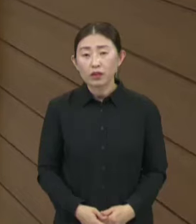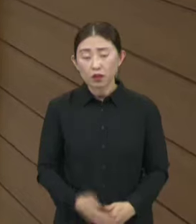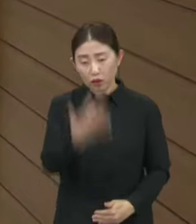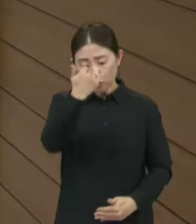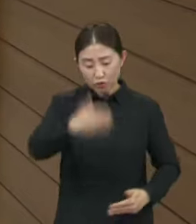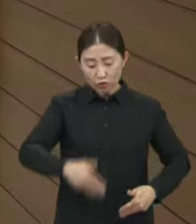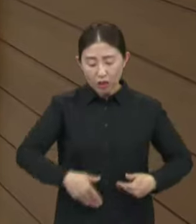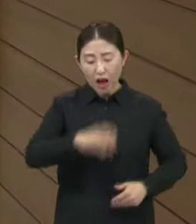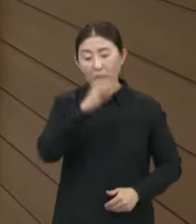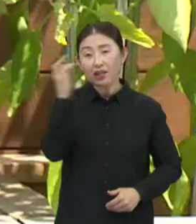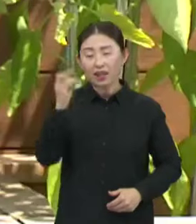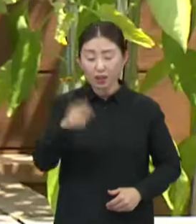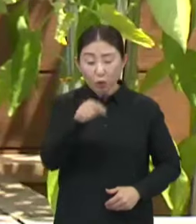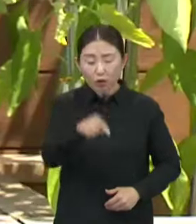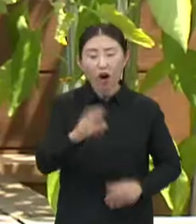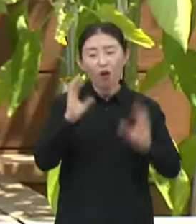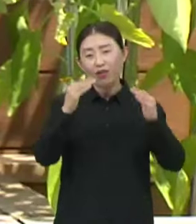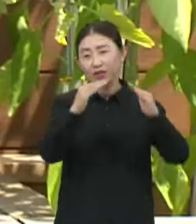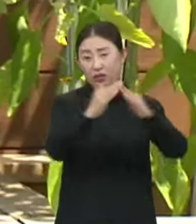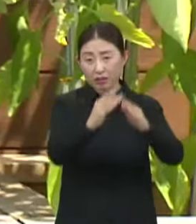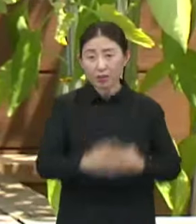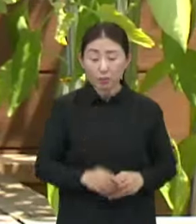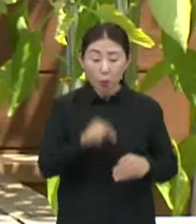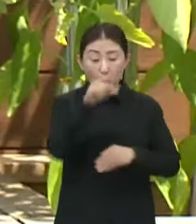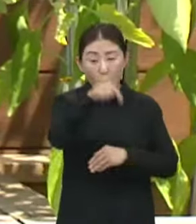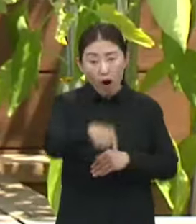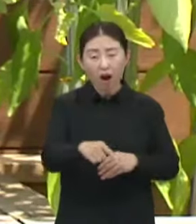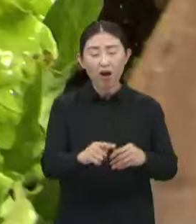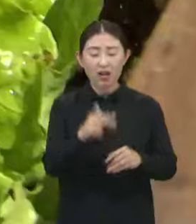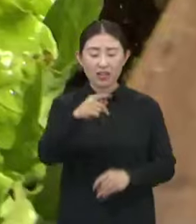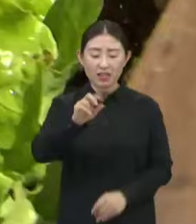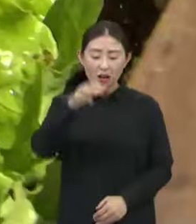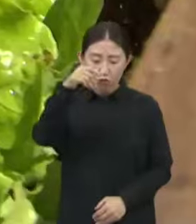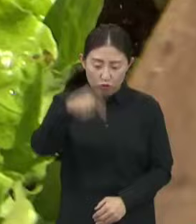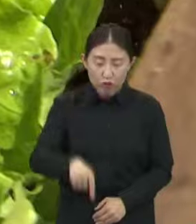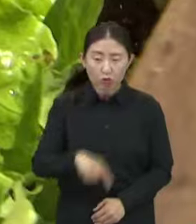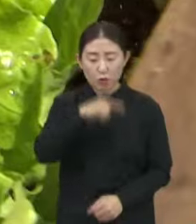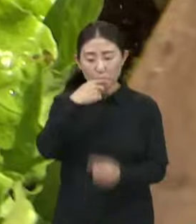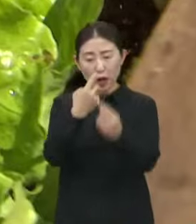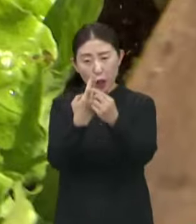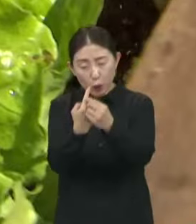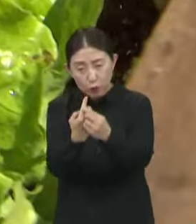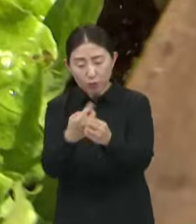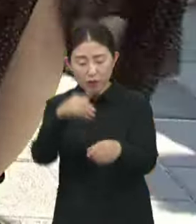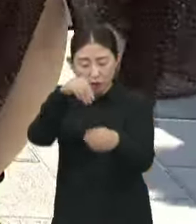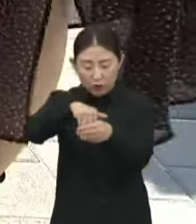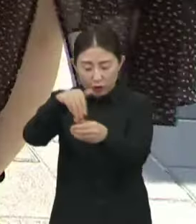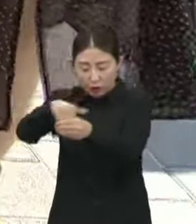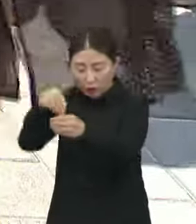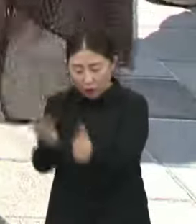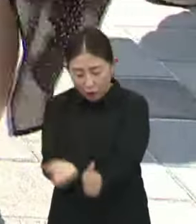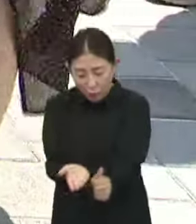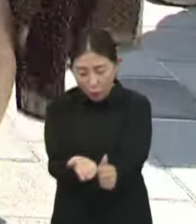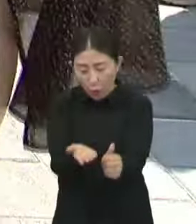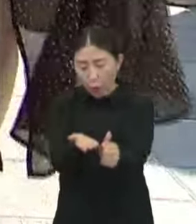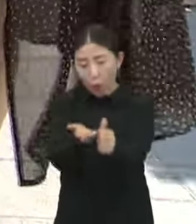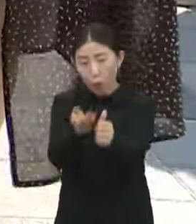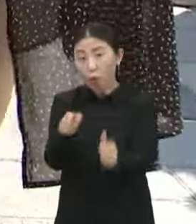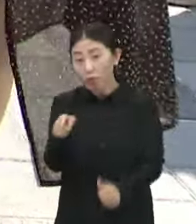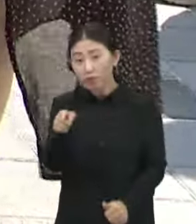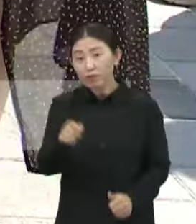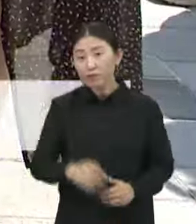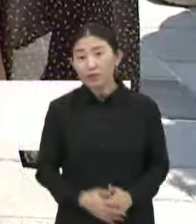충남 아산의 한 어린이집입니다. 마당 한쪽에 상추와 방울토마토 등 각종 채소를 키우는 작은 텃밭이 꾸며져